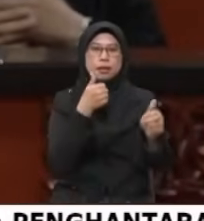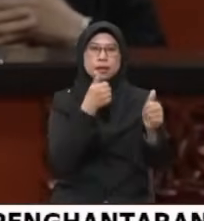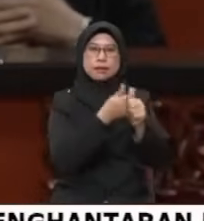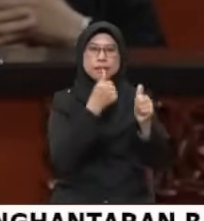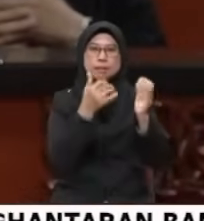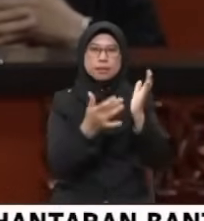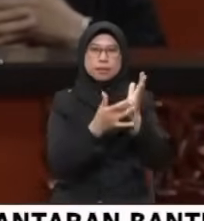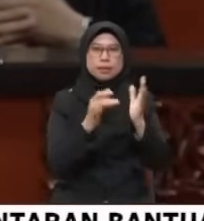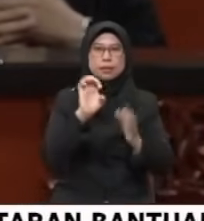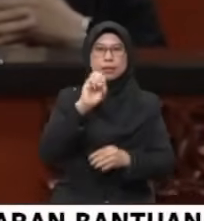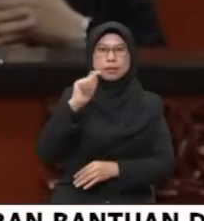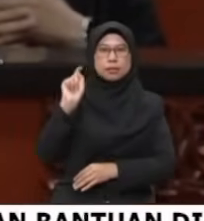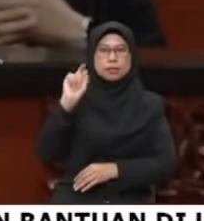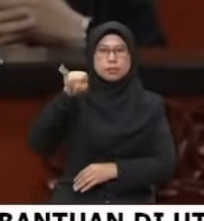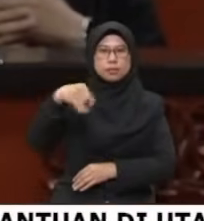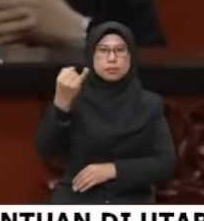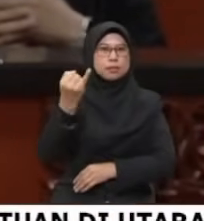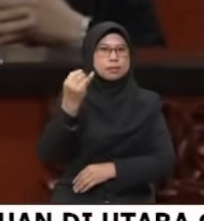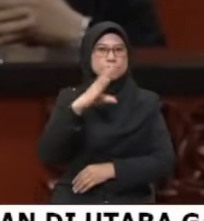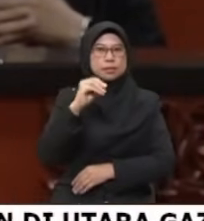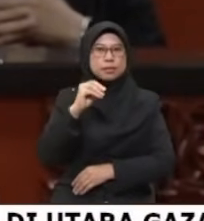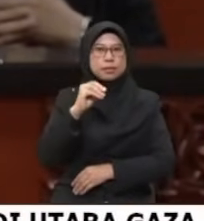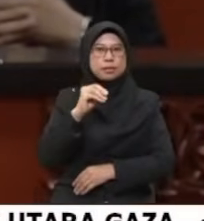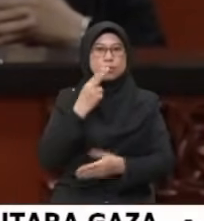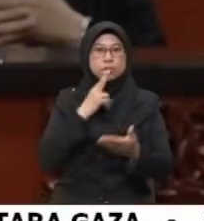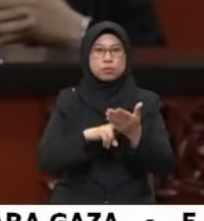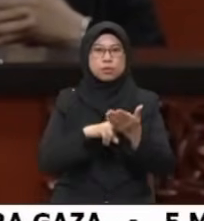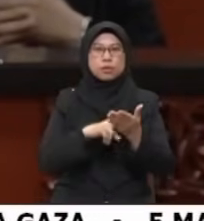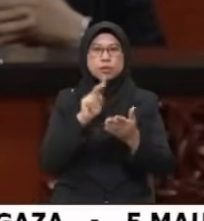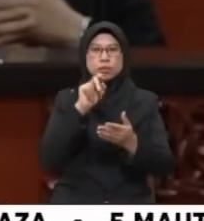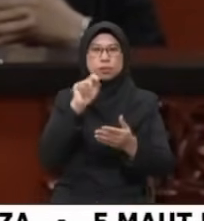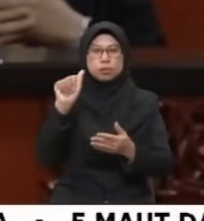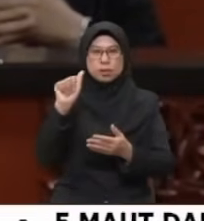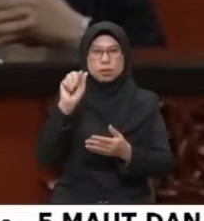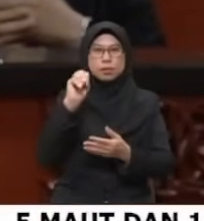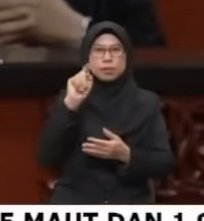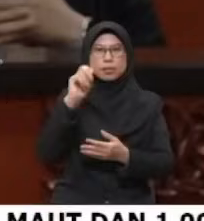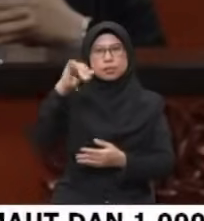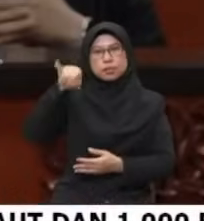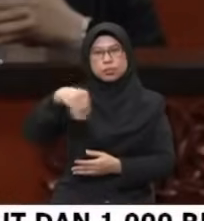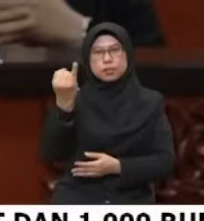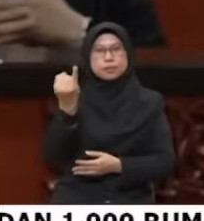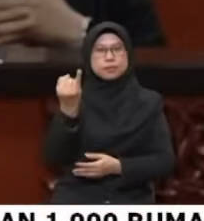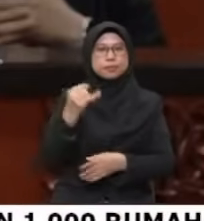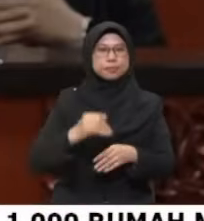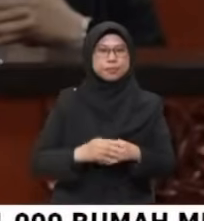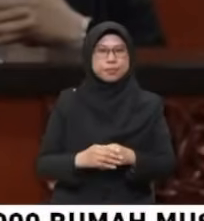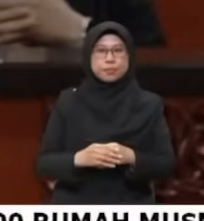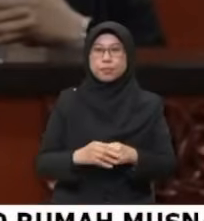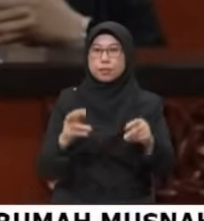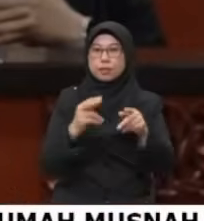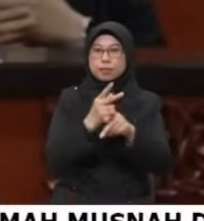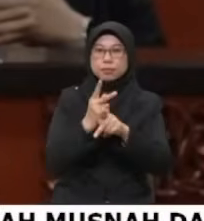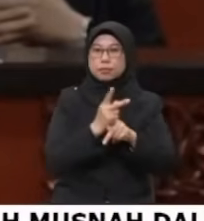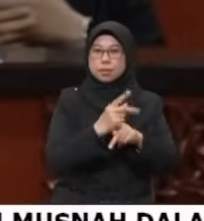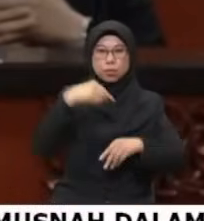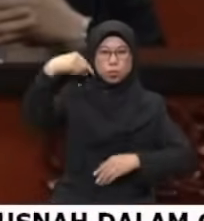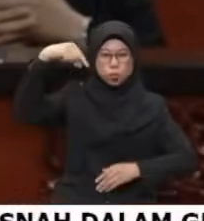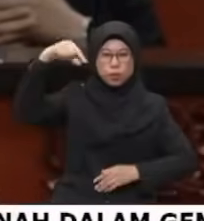jalan atj dan nota teknik jalan ntj justeru itu bagi kawalan